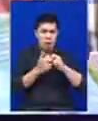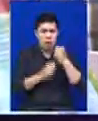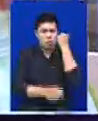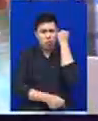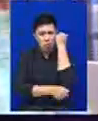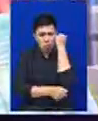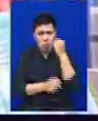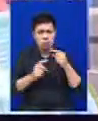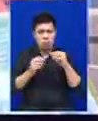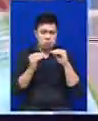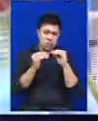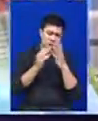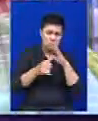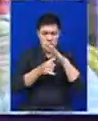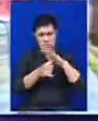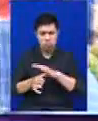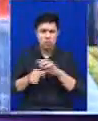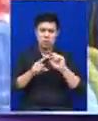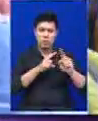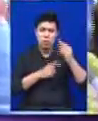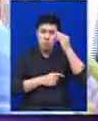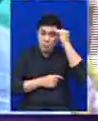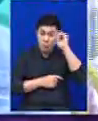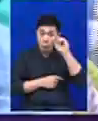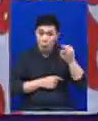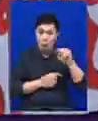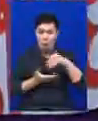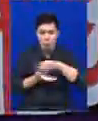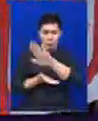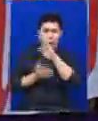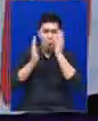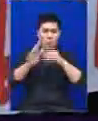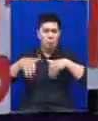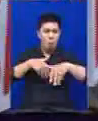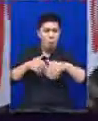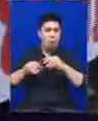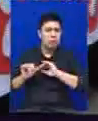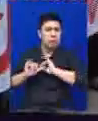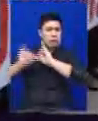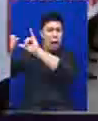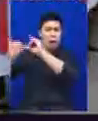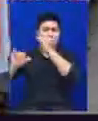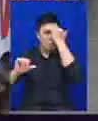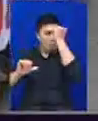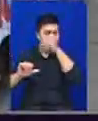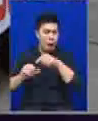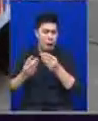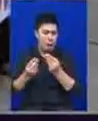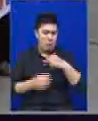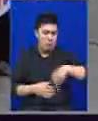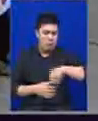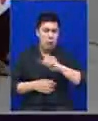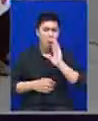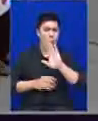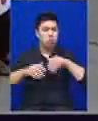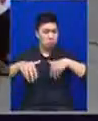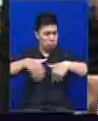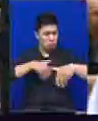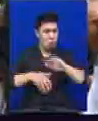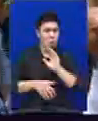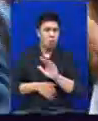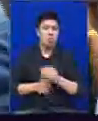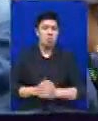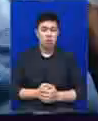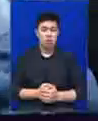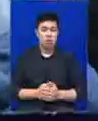จนและความเหลื่อมล้ำนอกเนื่องจากมีการขับไล่ประชาชนออกจากพื้นที่ดังกล่าวโดยอ้างว่าเป็นที่ดินสาธารณะส่วน